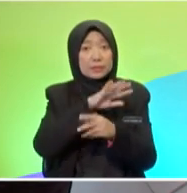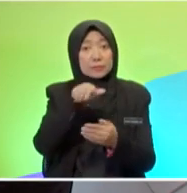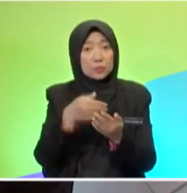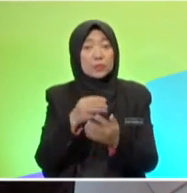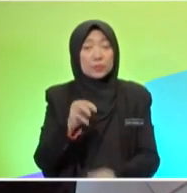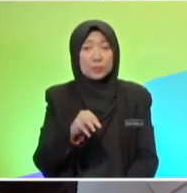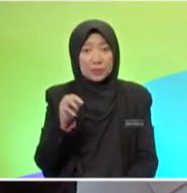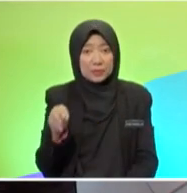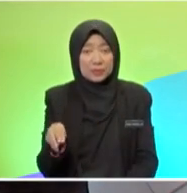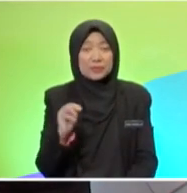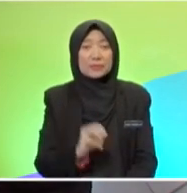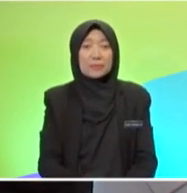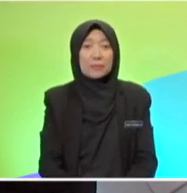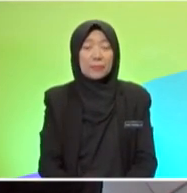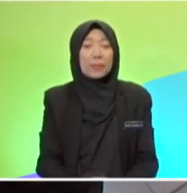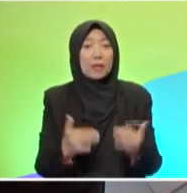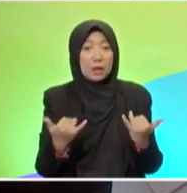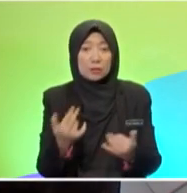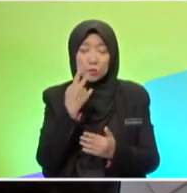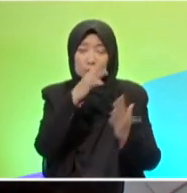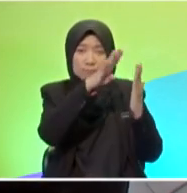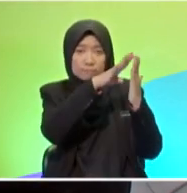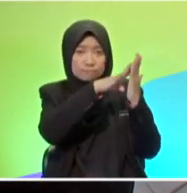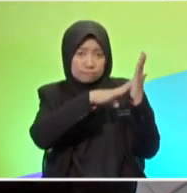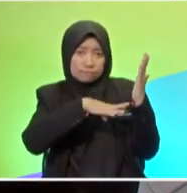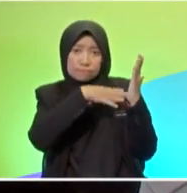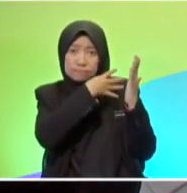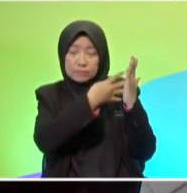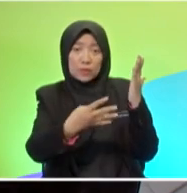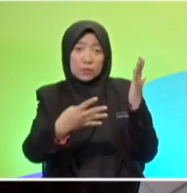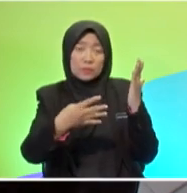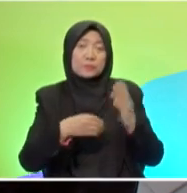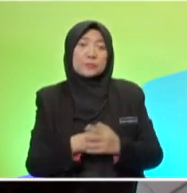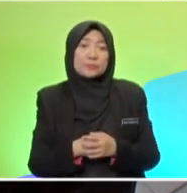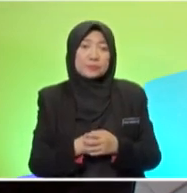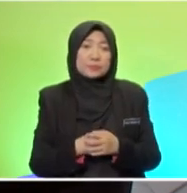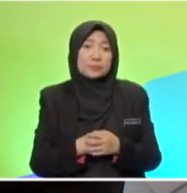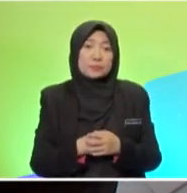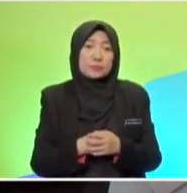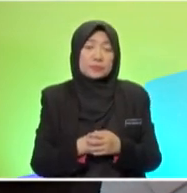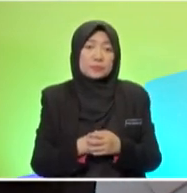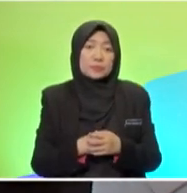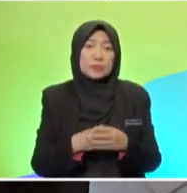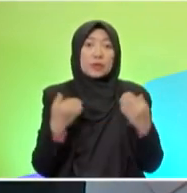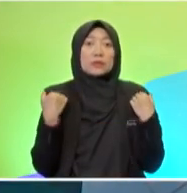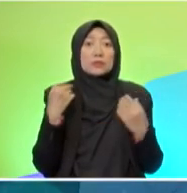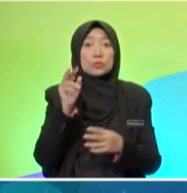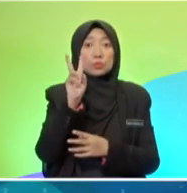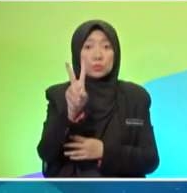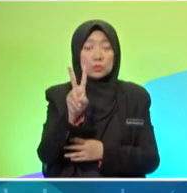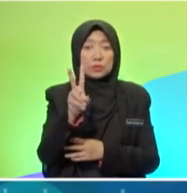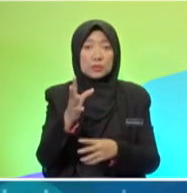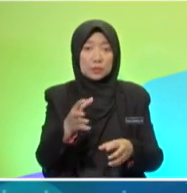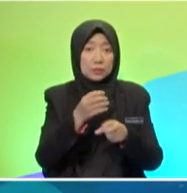kita lihat statistik terkini cash benderaan dalam keluarga dan kegelasan rumah tangga ada dua yang kita dapat